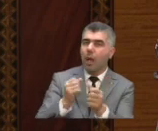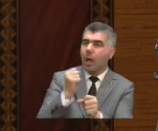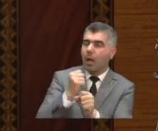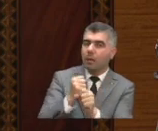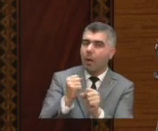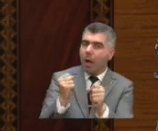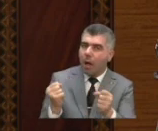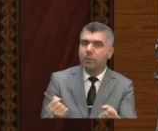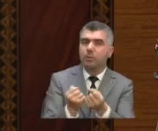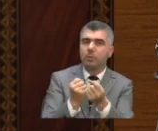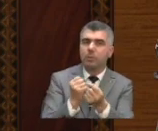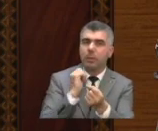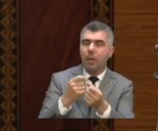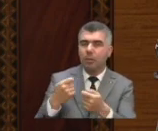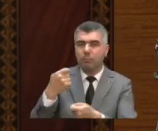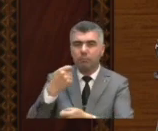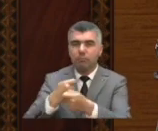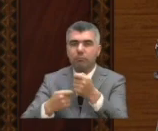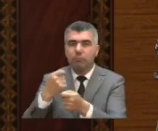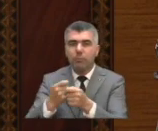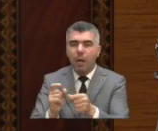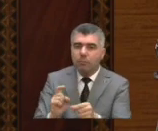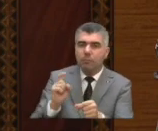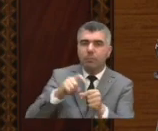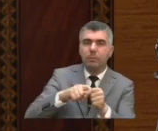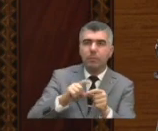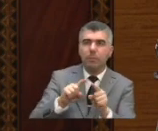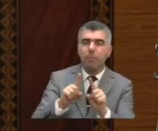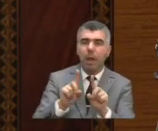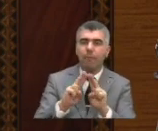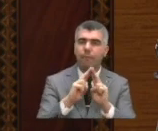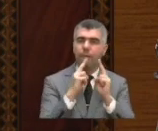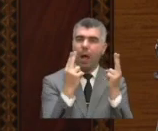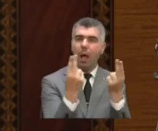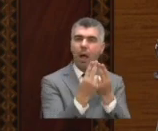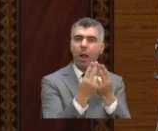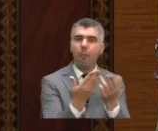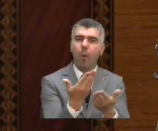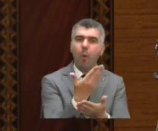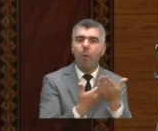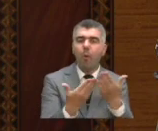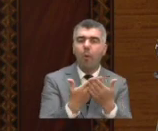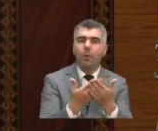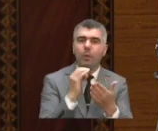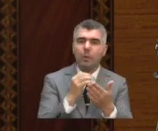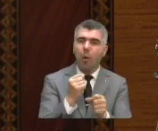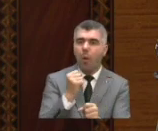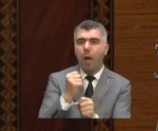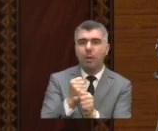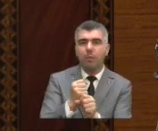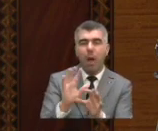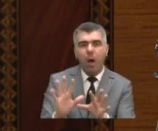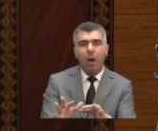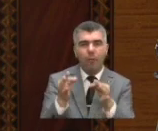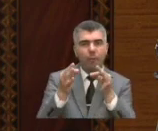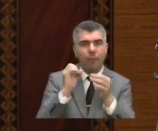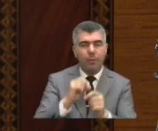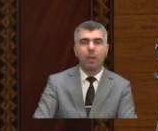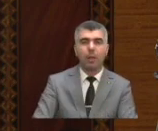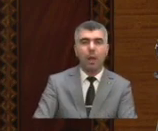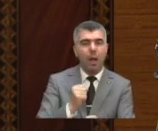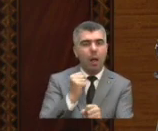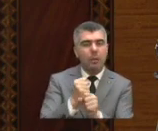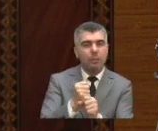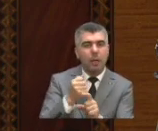الوطني وتحقيق انخراط بلادنا في القطاعات الواعده والمنتجه لفرص الشغل ستعمل الحكومه على